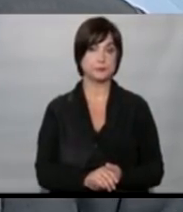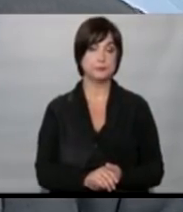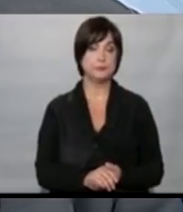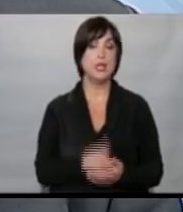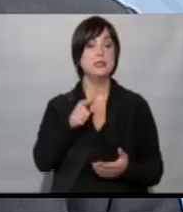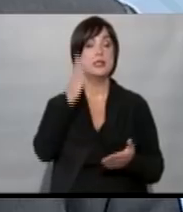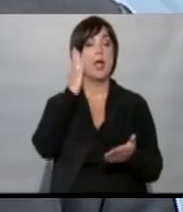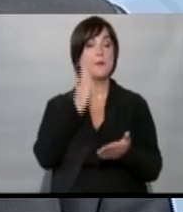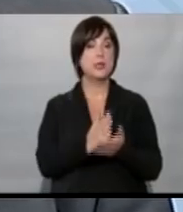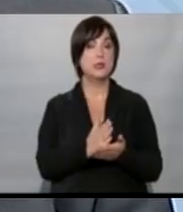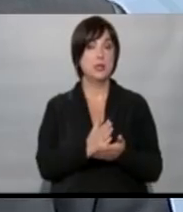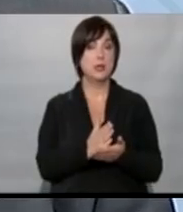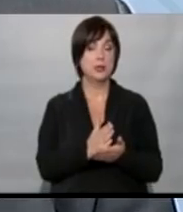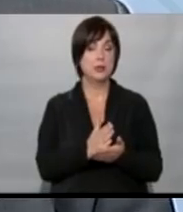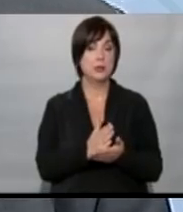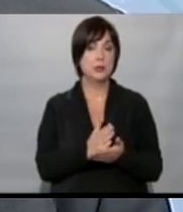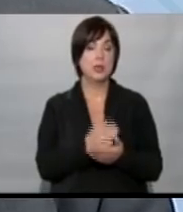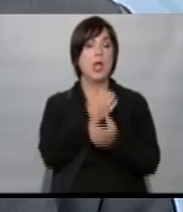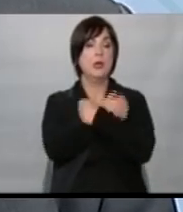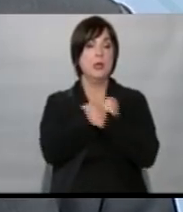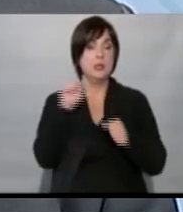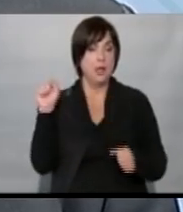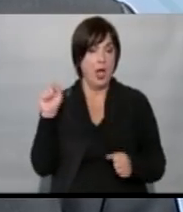За да биде и тоа со за,